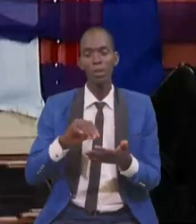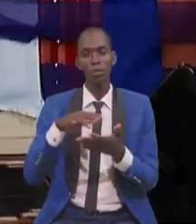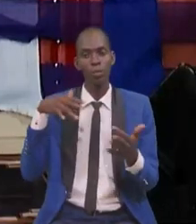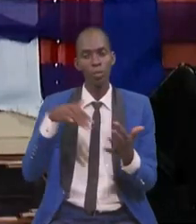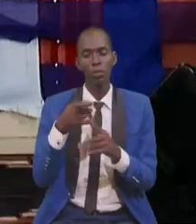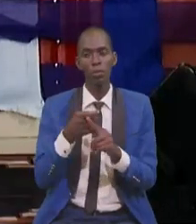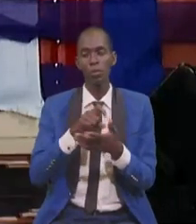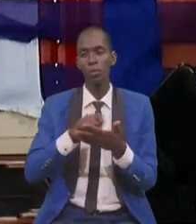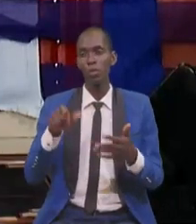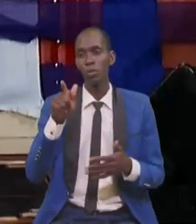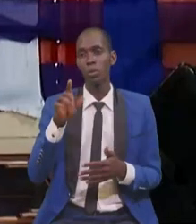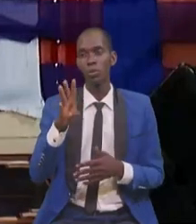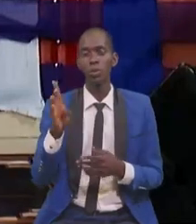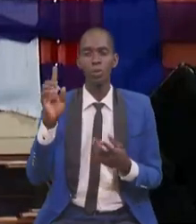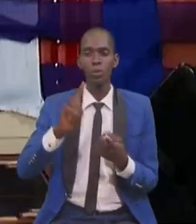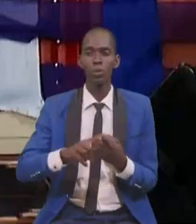du verset 24